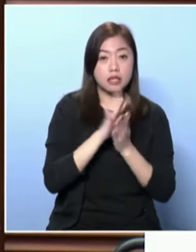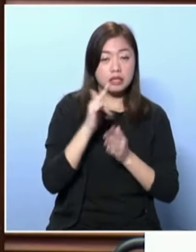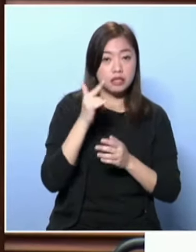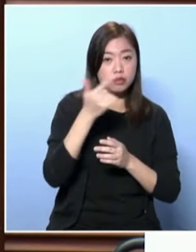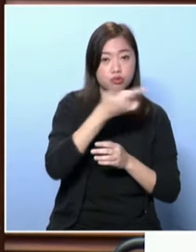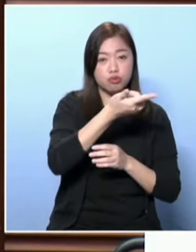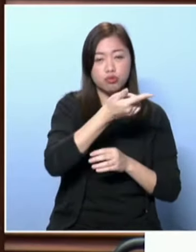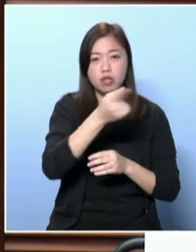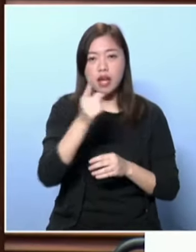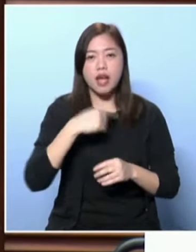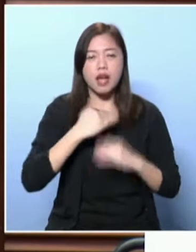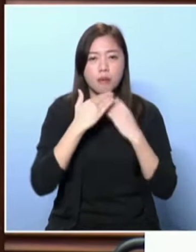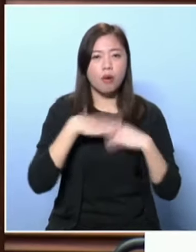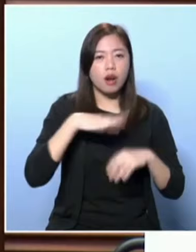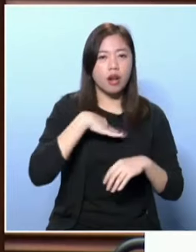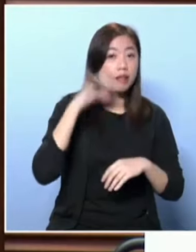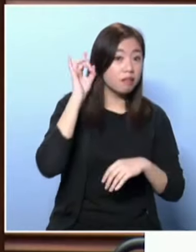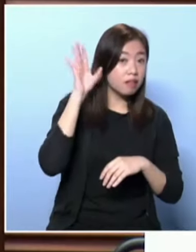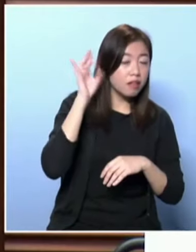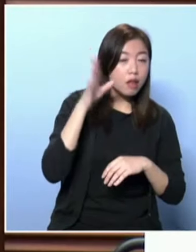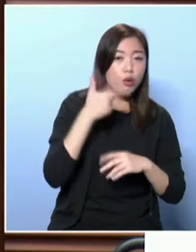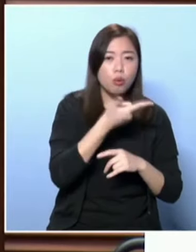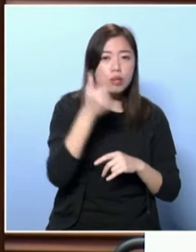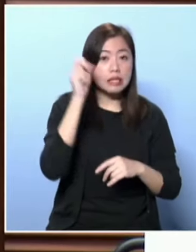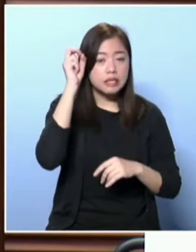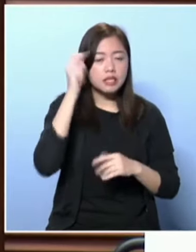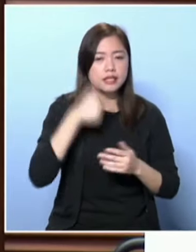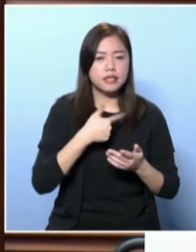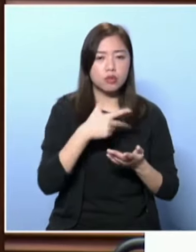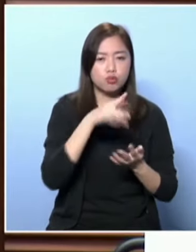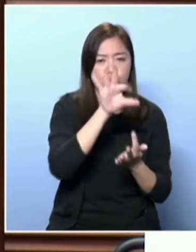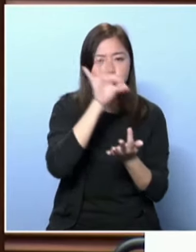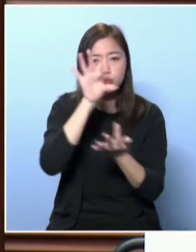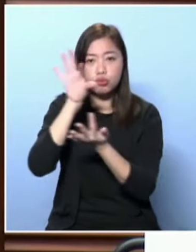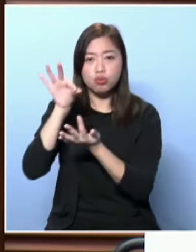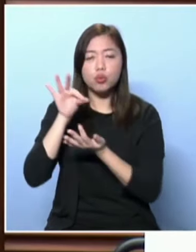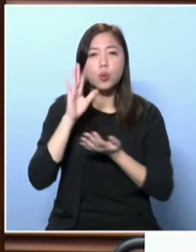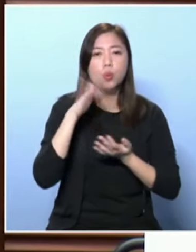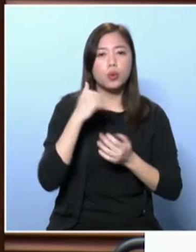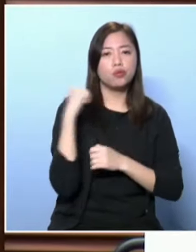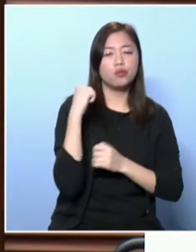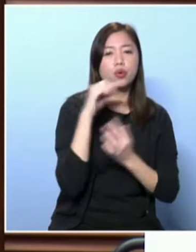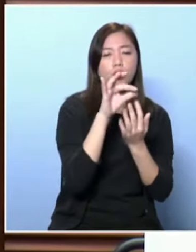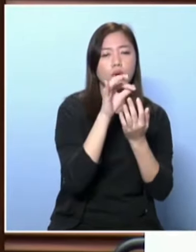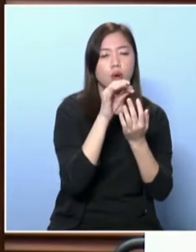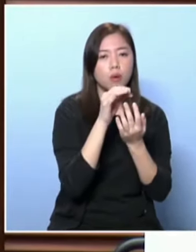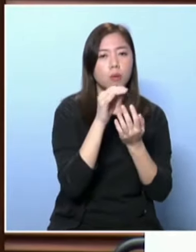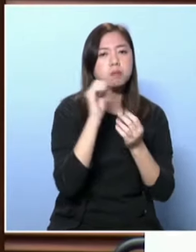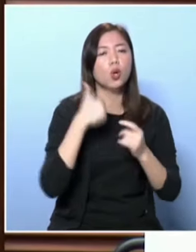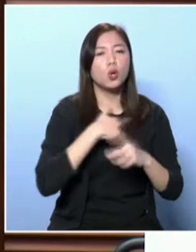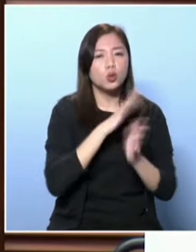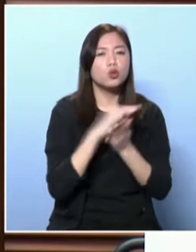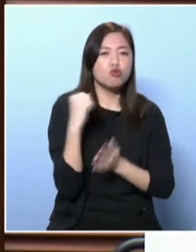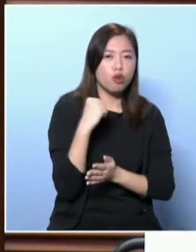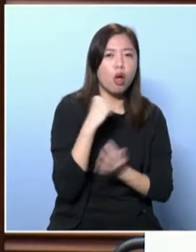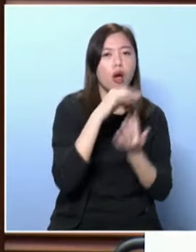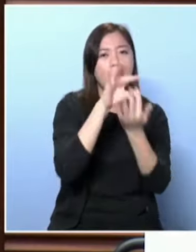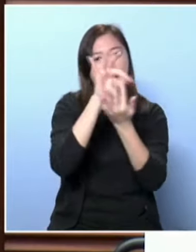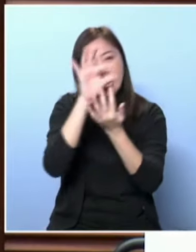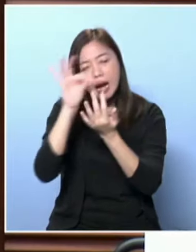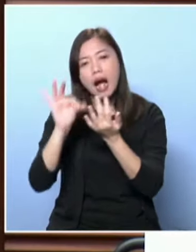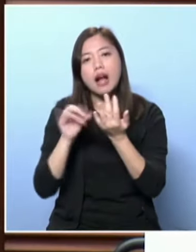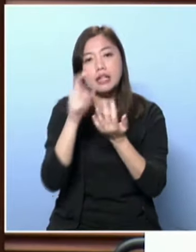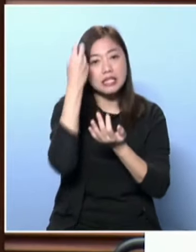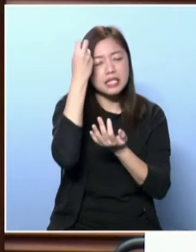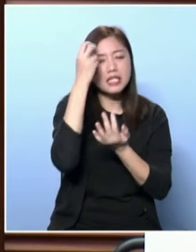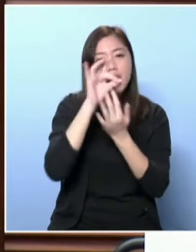意見？因為有好多嘅意見，我哋覺得係可以去採納嘅時候咧，我哋都會盡量去採納嘅。所以呢一個，因為